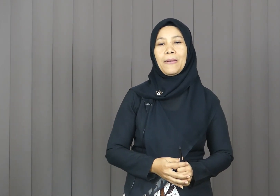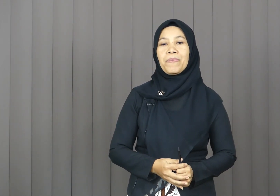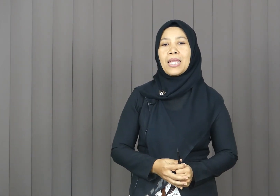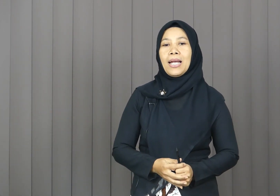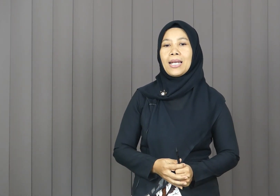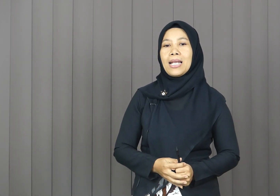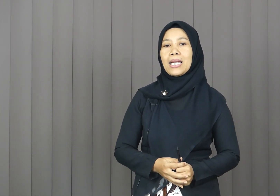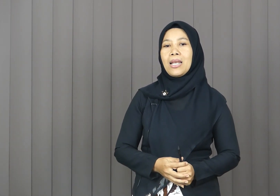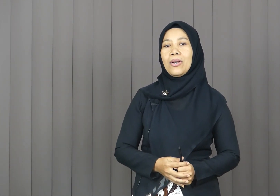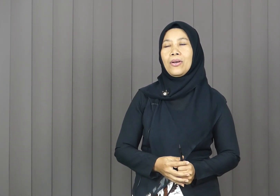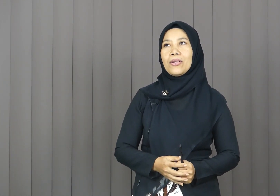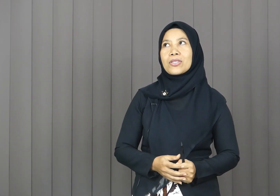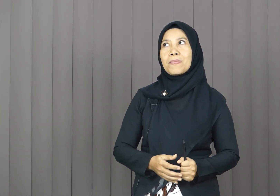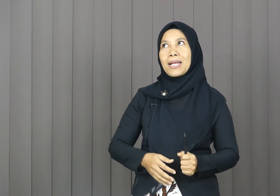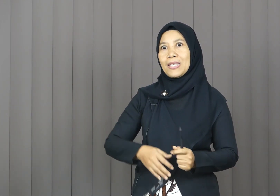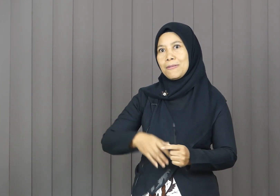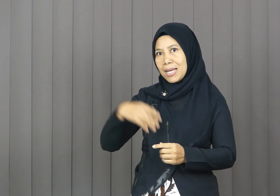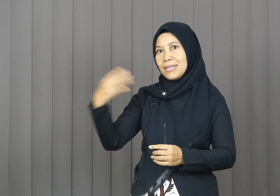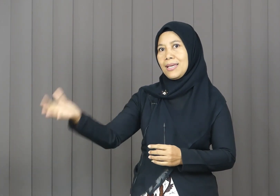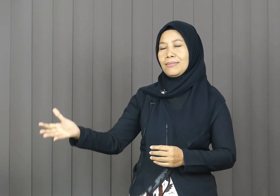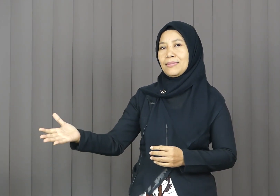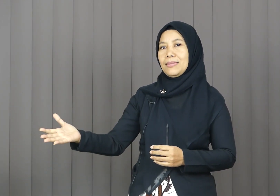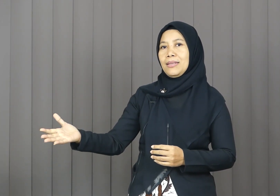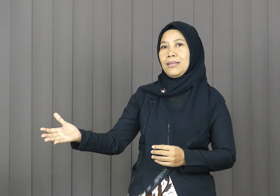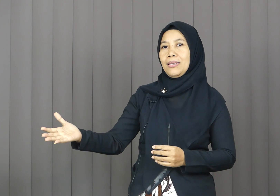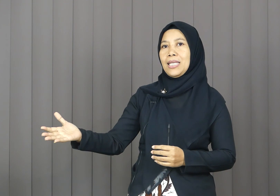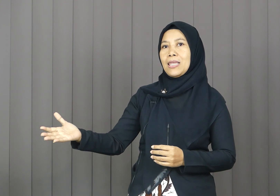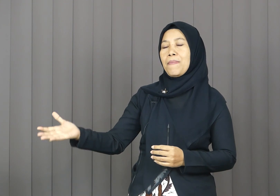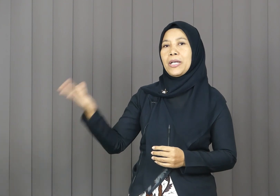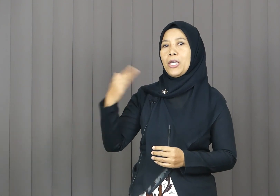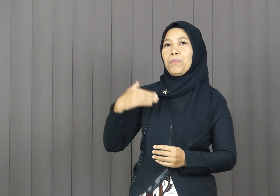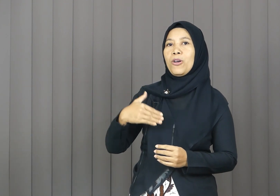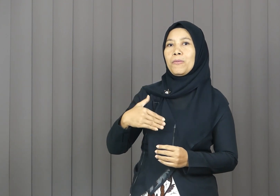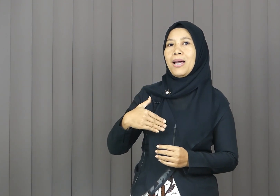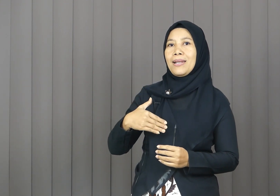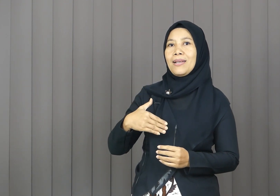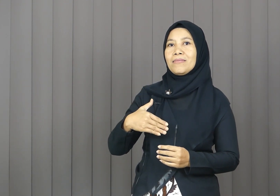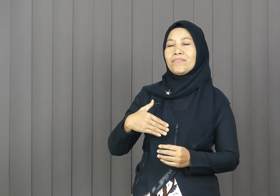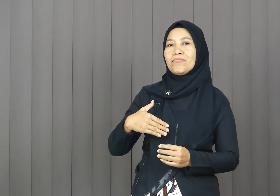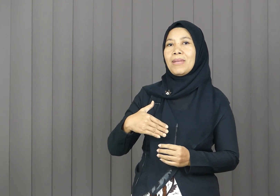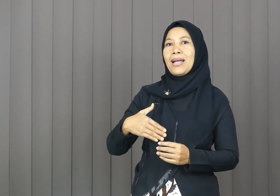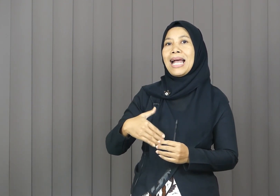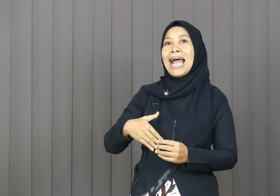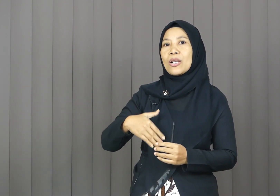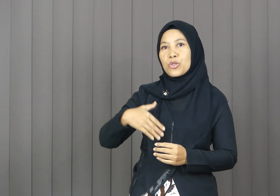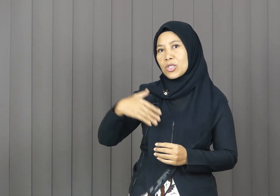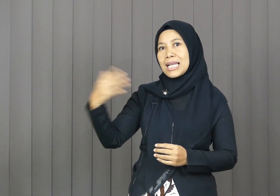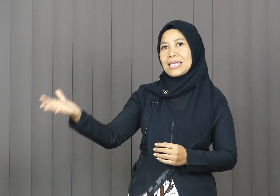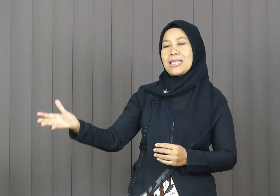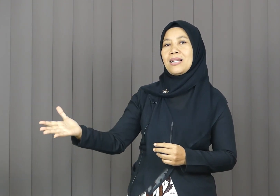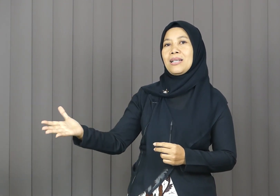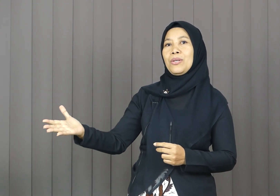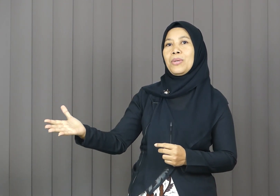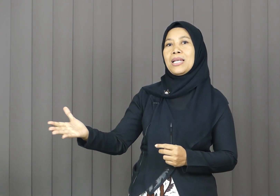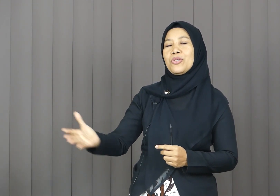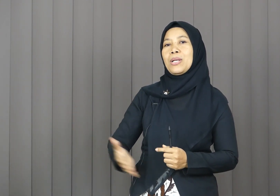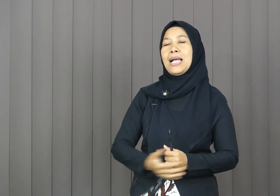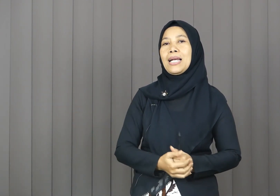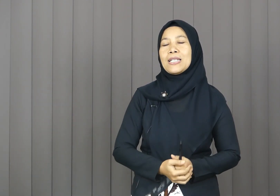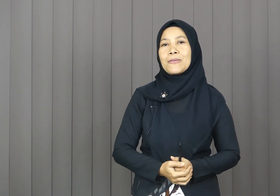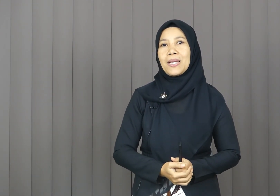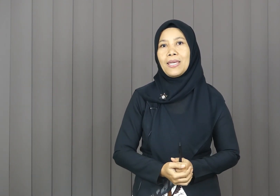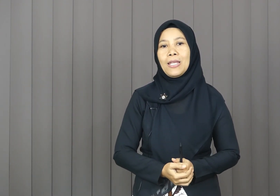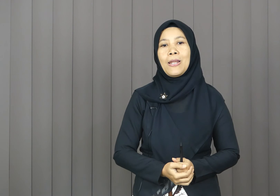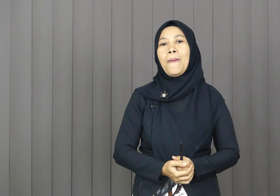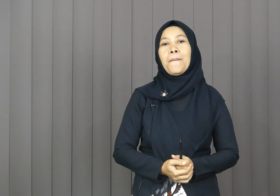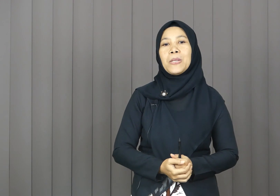negeri. Karena kalau semakin banyak kita mengimpor barang, maka arus kas yang keluar juga